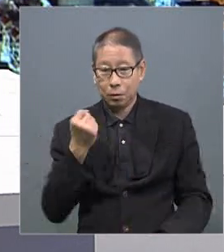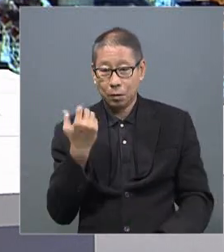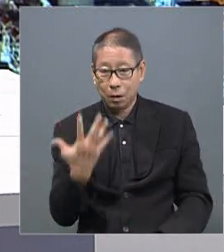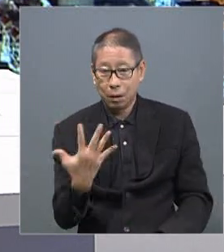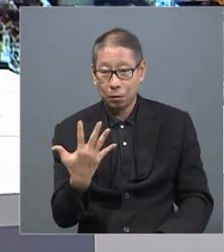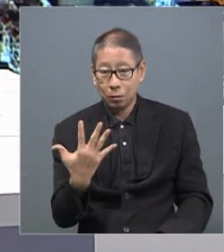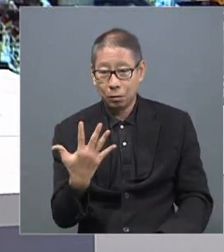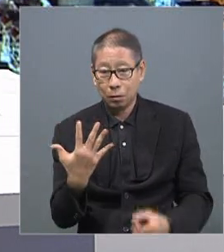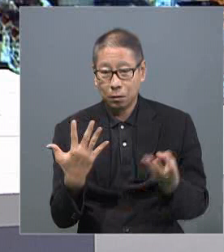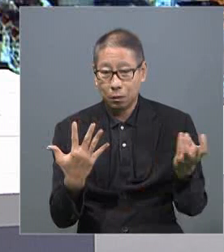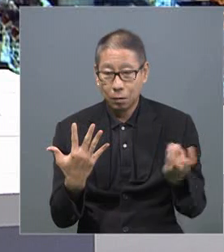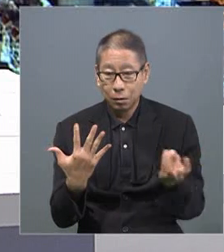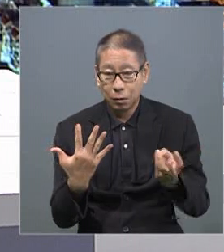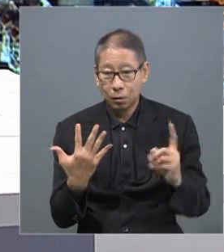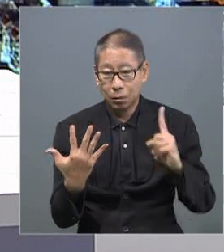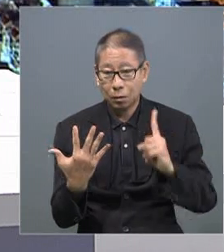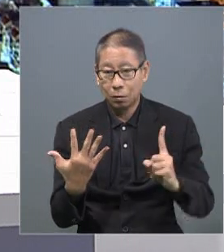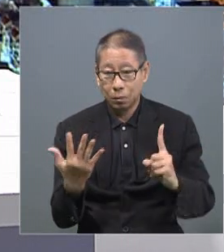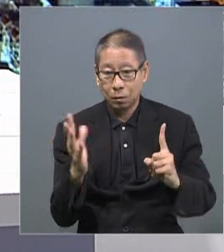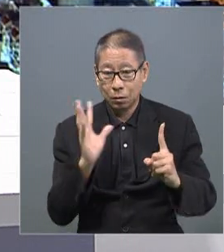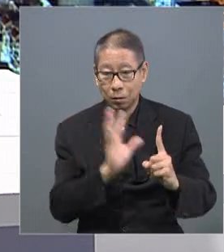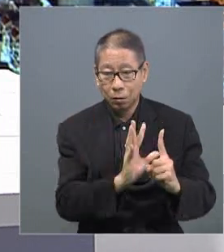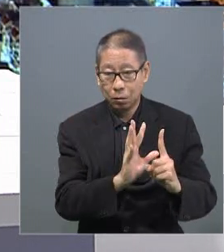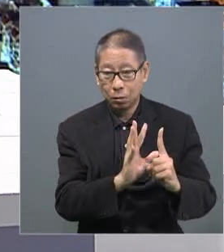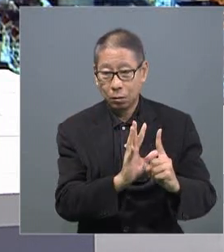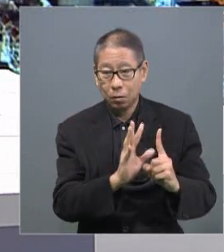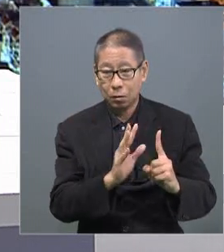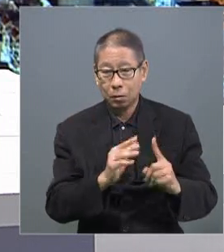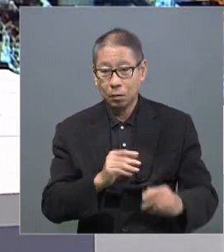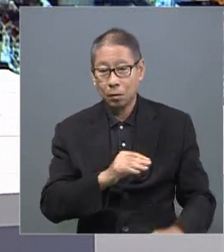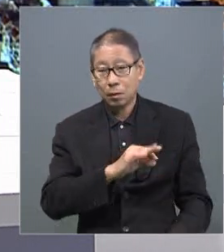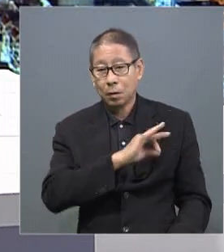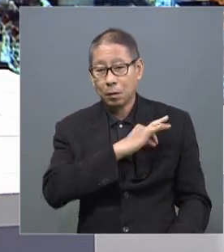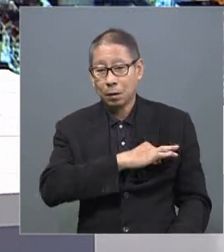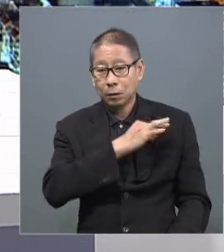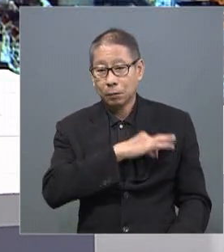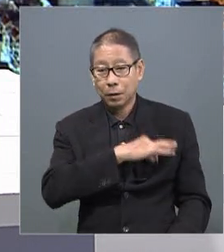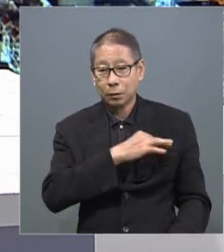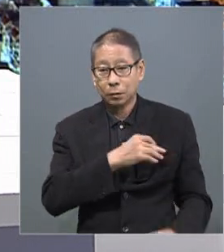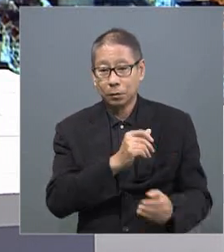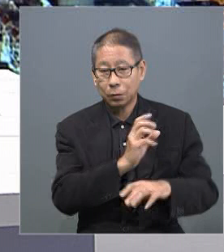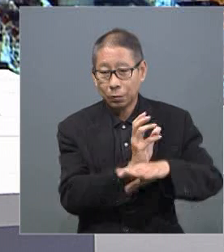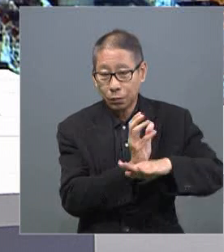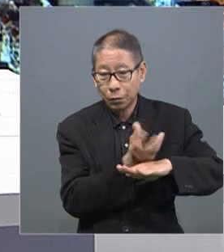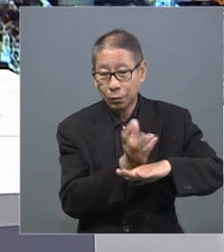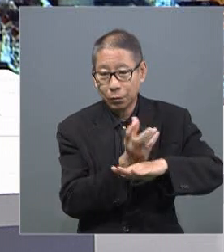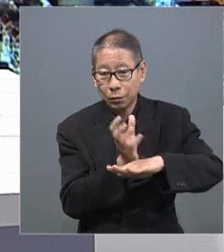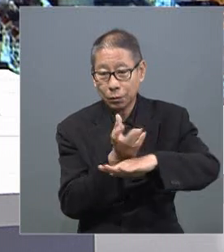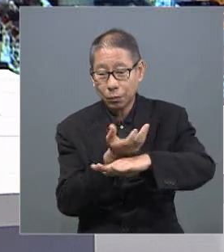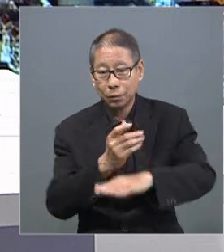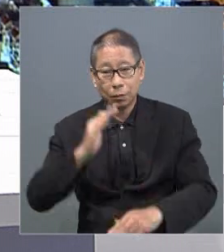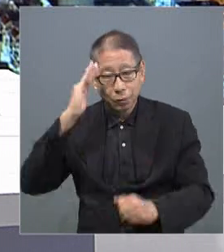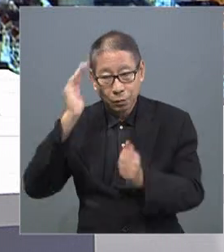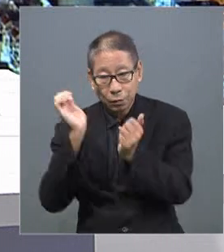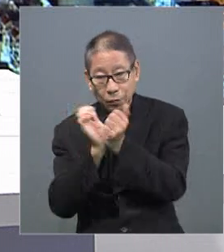กันนะครับฝ่ายที่น้อยก็คือคนเดียวเป็นอาสาสมัครเ่ากู้ภัยนะฮะคือทางตำรวจสนคยาเนี่ยได้จับ